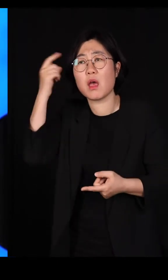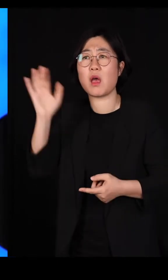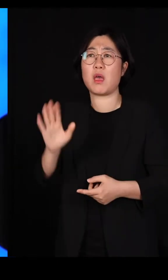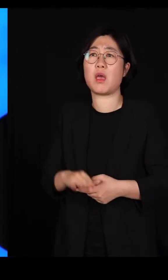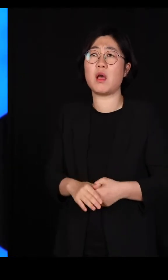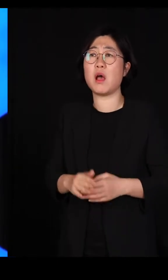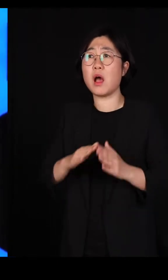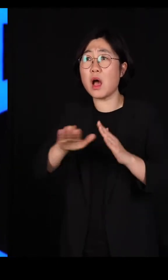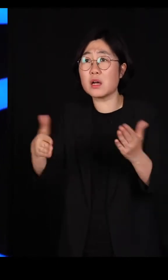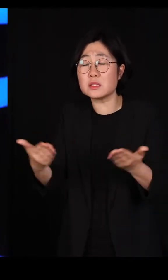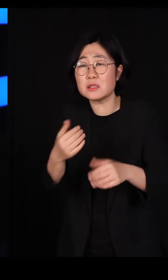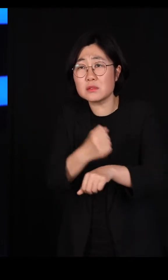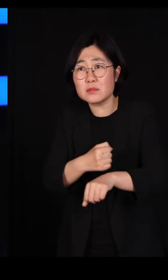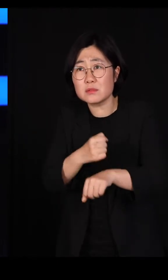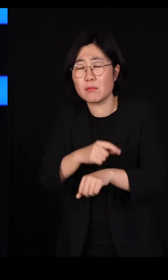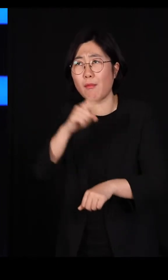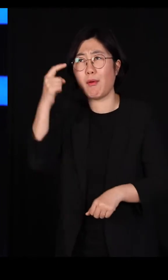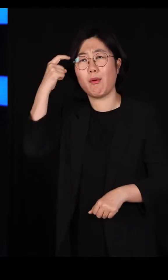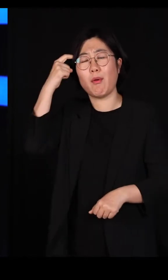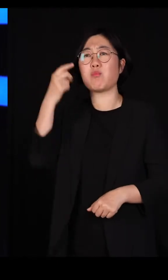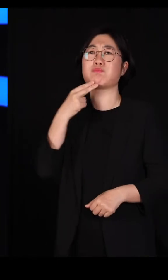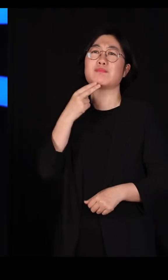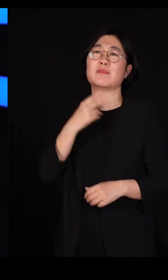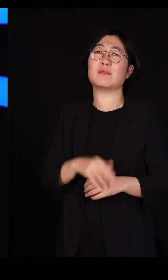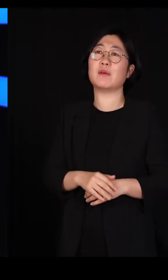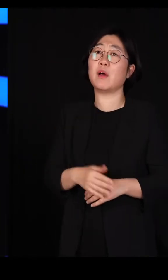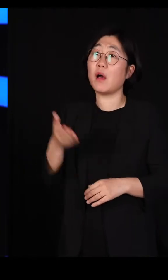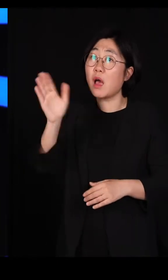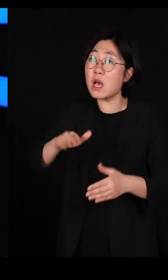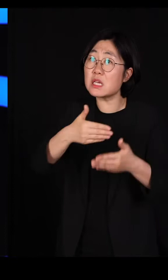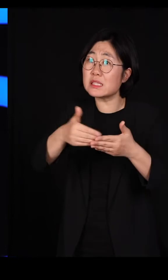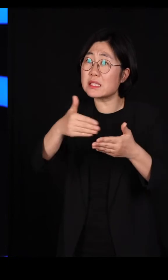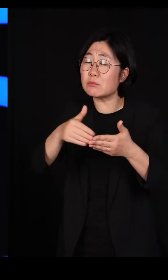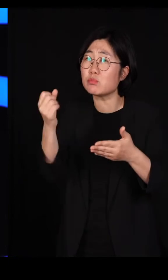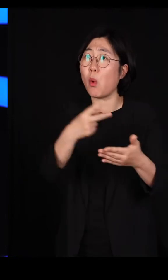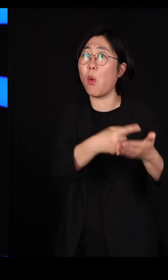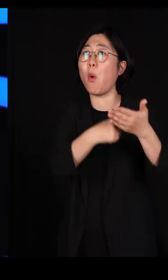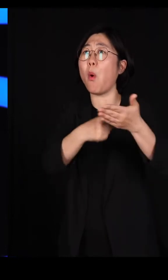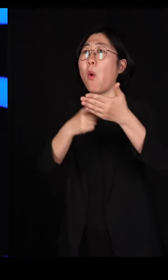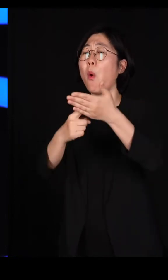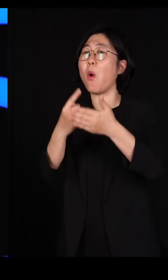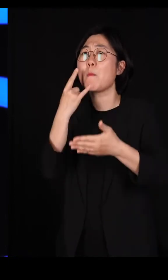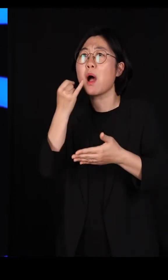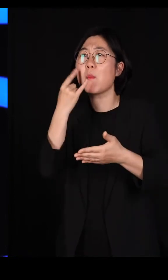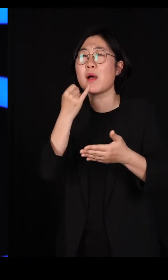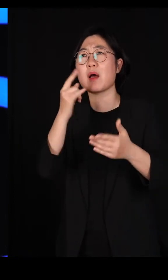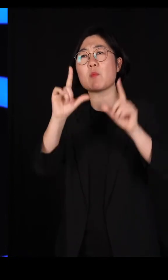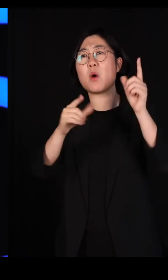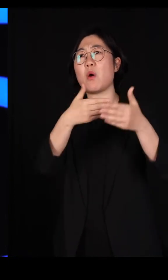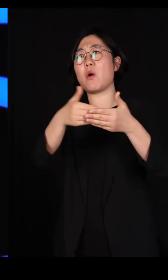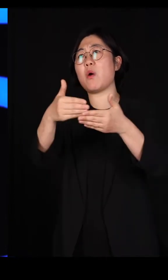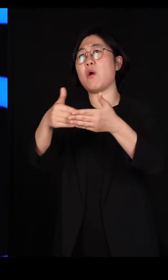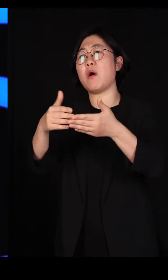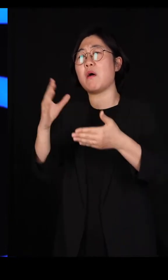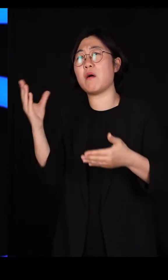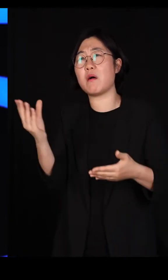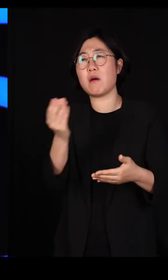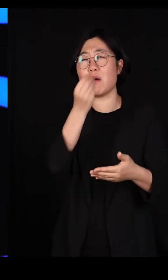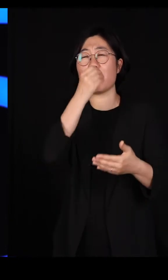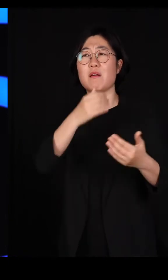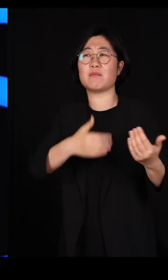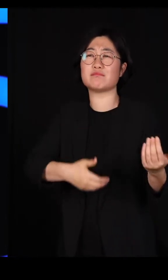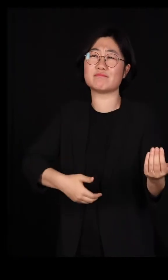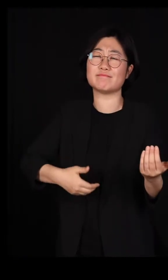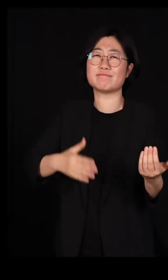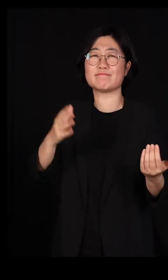우리 가사 노동 별로 인식하지 않아요. 하지만 그림 속에서는 굉장히 자주 등장합니다. 아름답게, 하나의